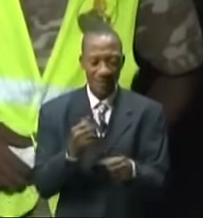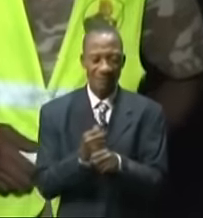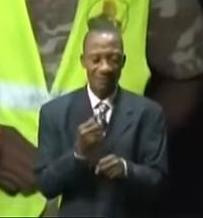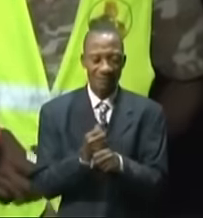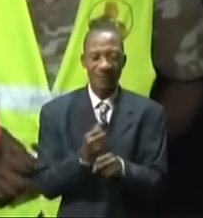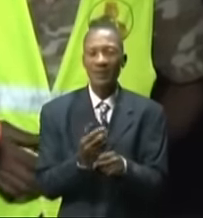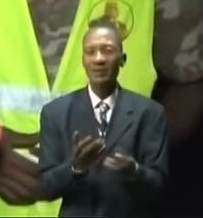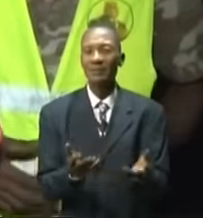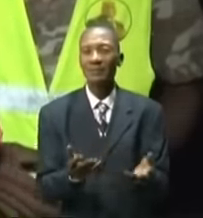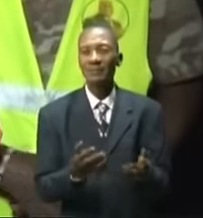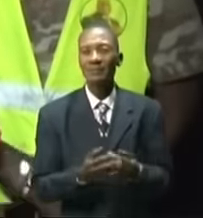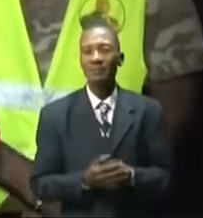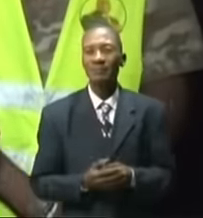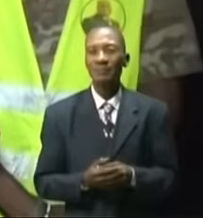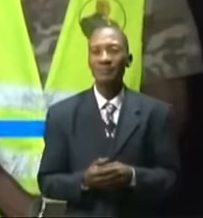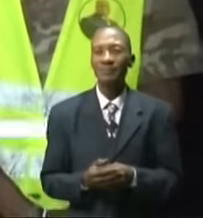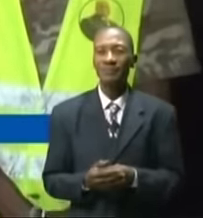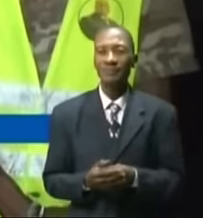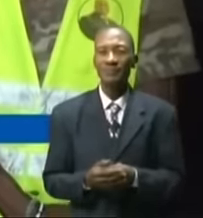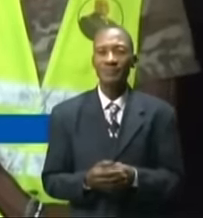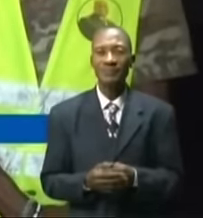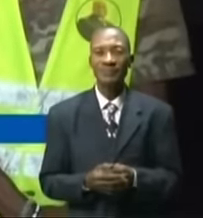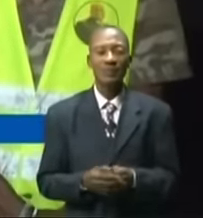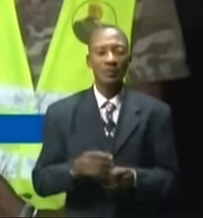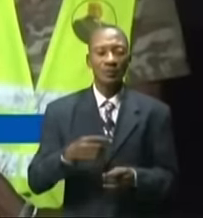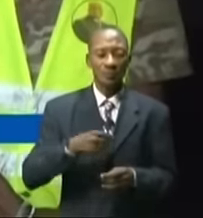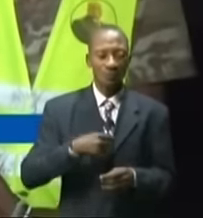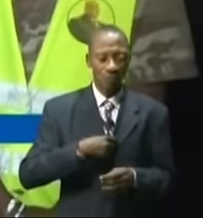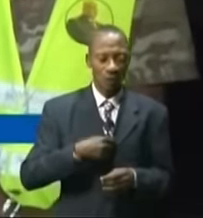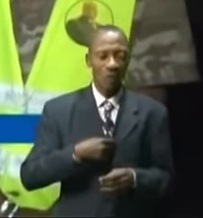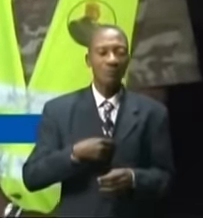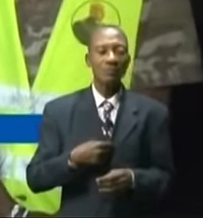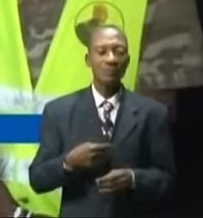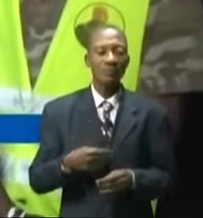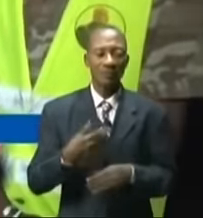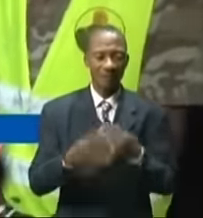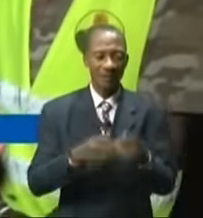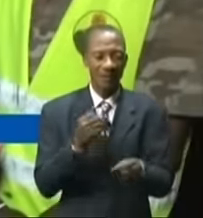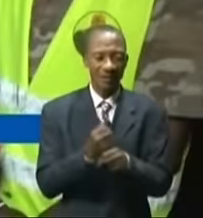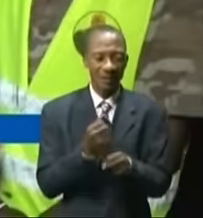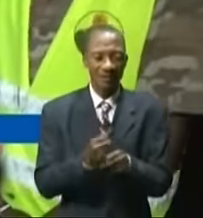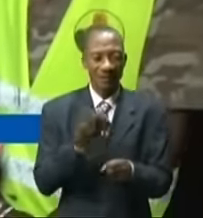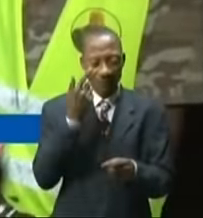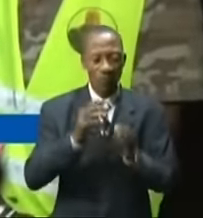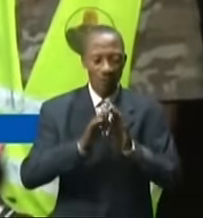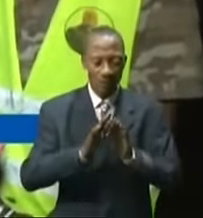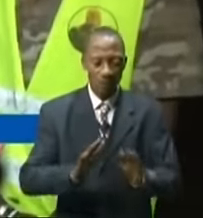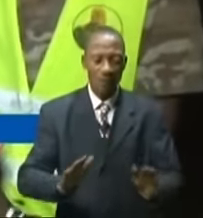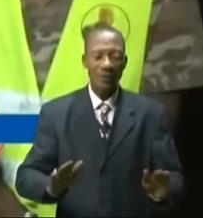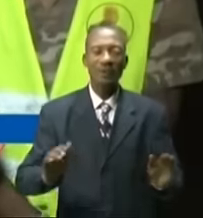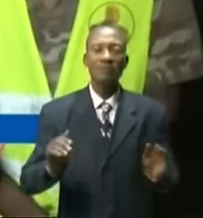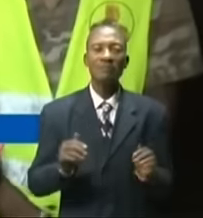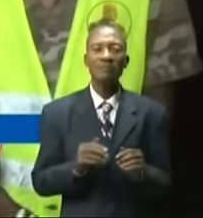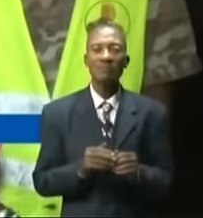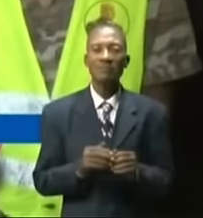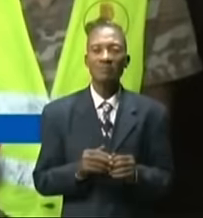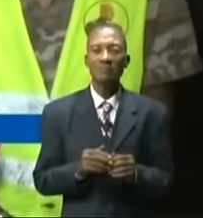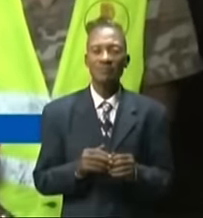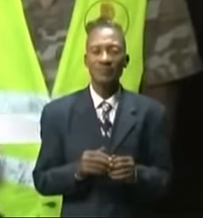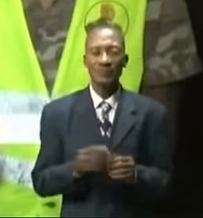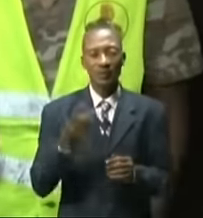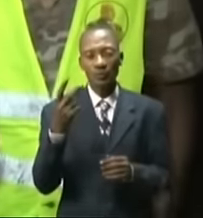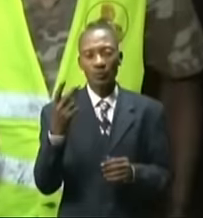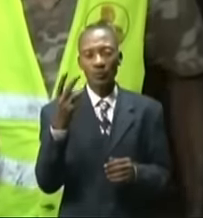train de faire les travaux d'assainissement. Il y a quelques jours,